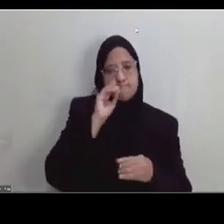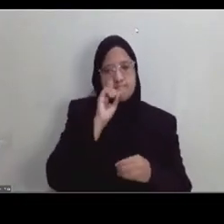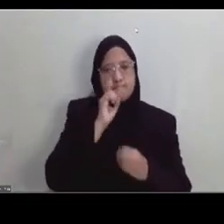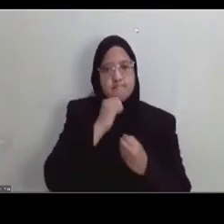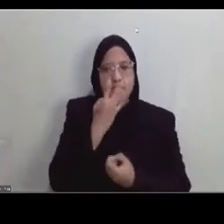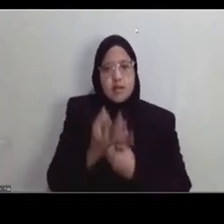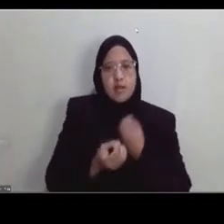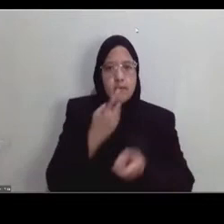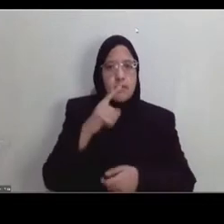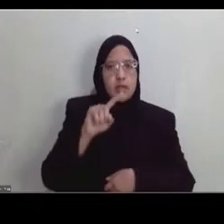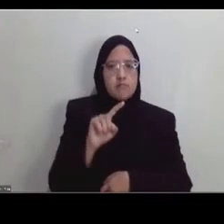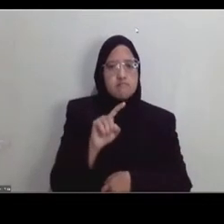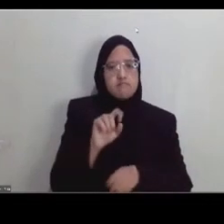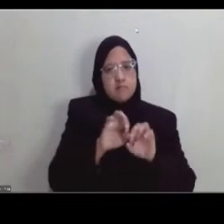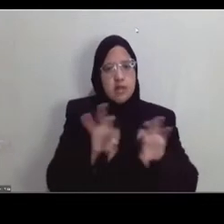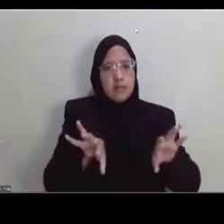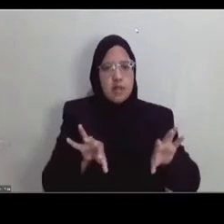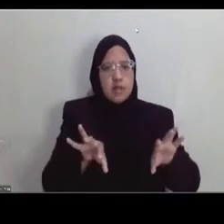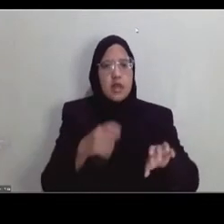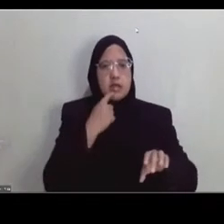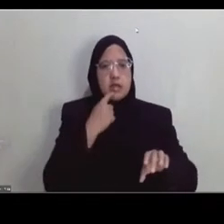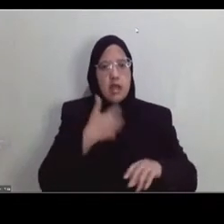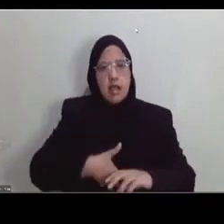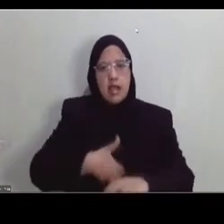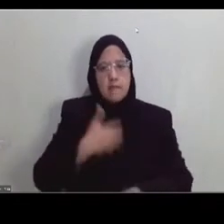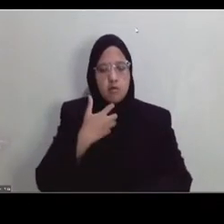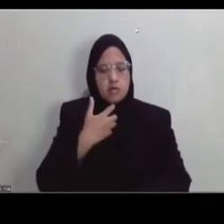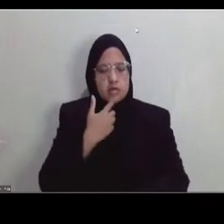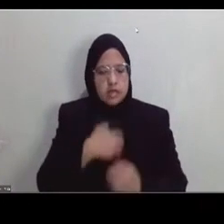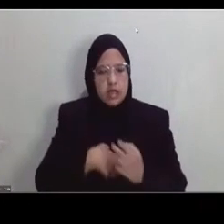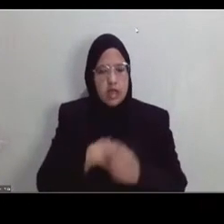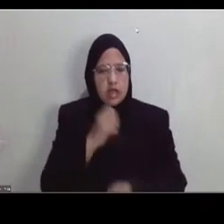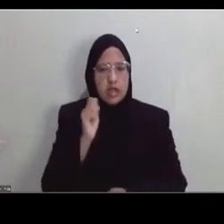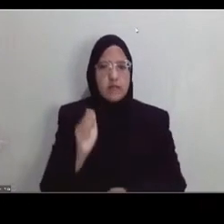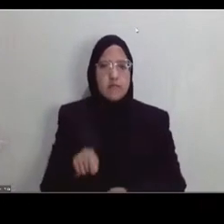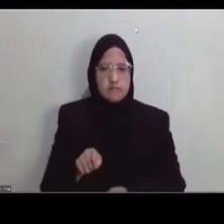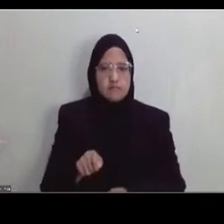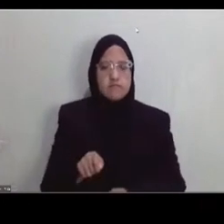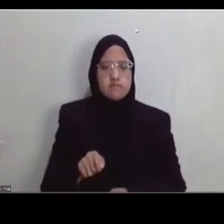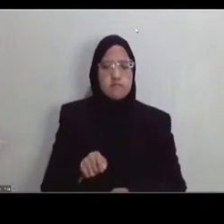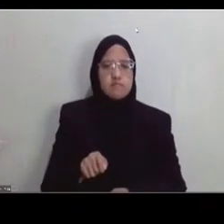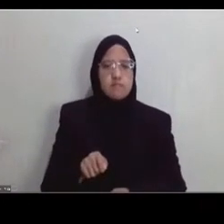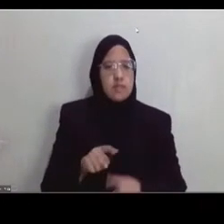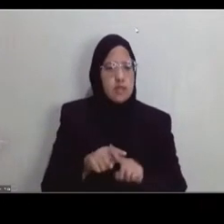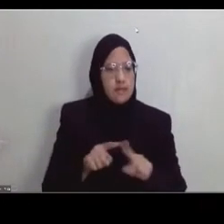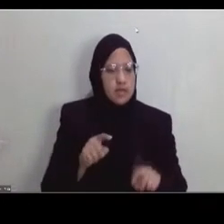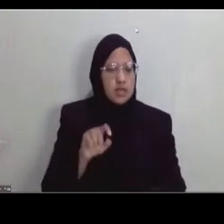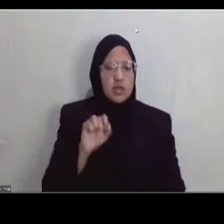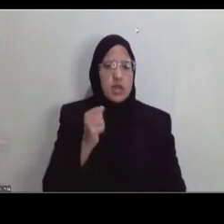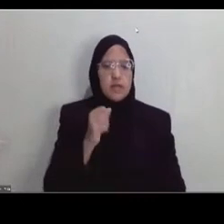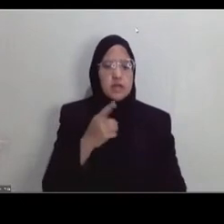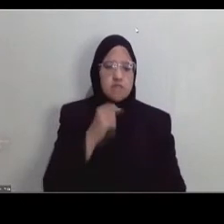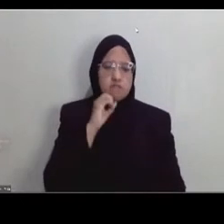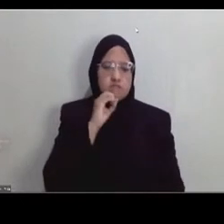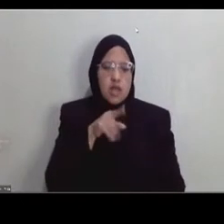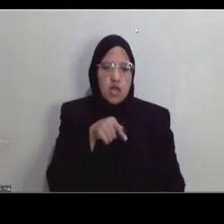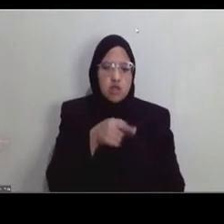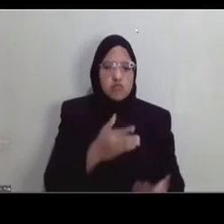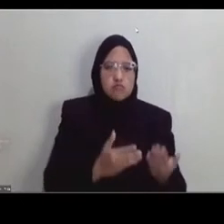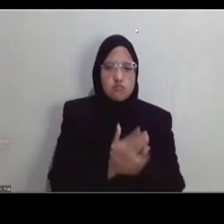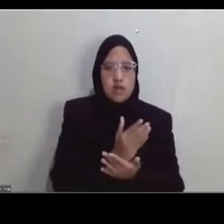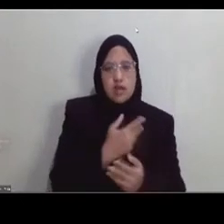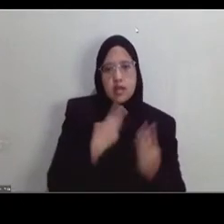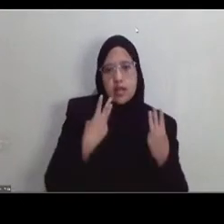mengungkap Sisi emosional seorang Hakim namun hal itu tidak dapat dikatakan sebagai pelanggaran kode etik sebab sebagaimana